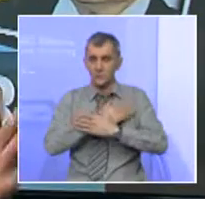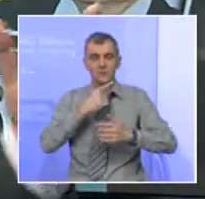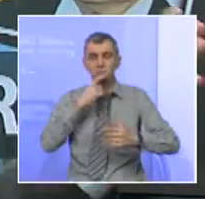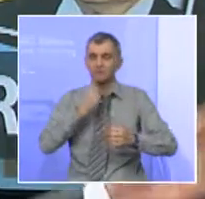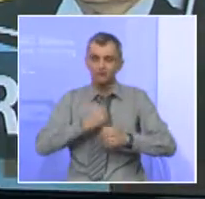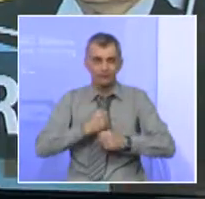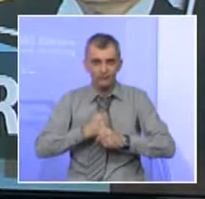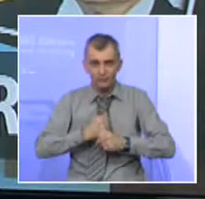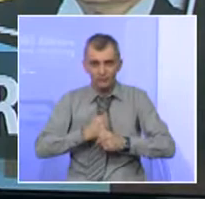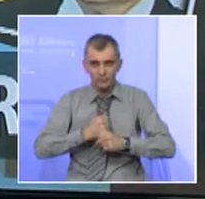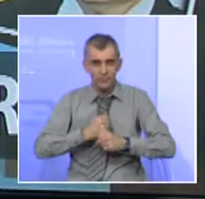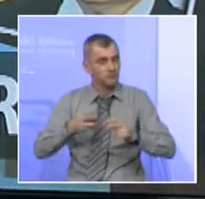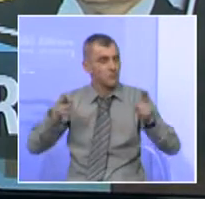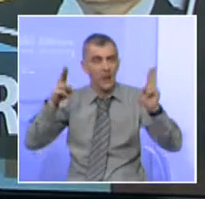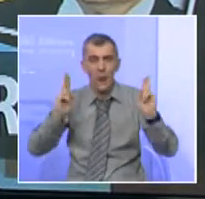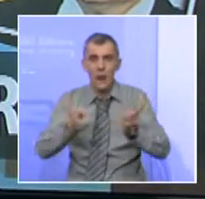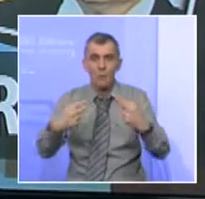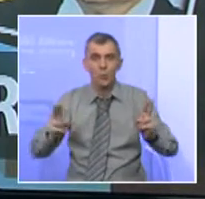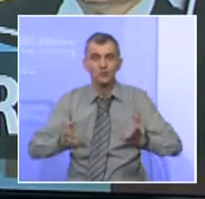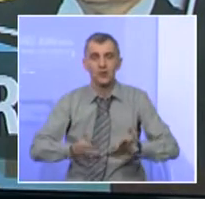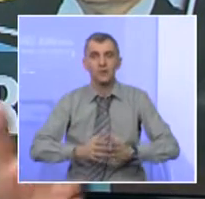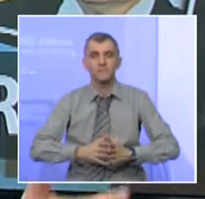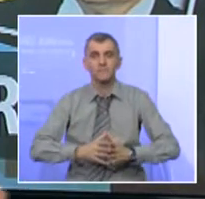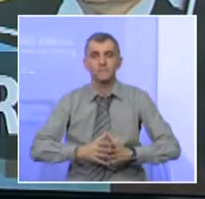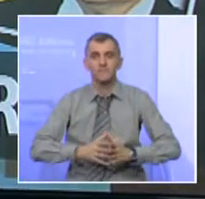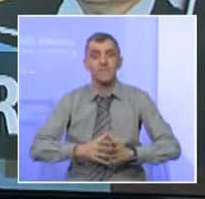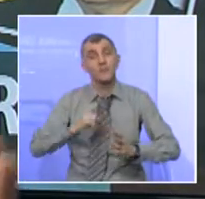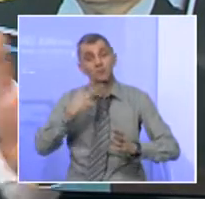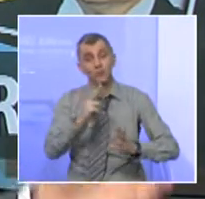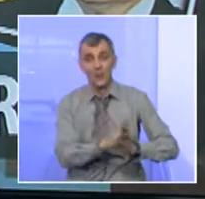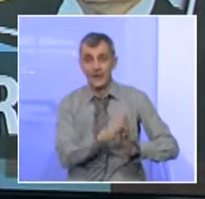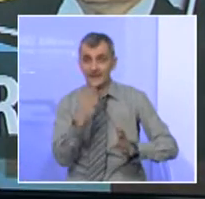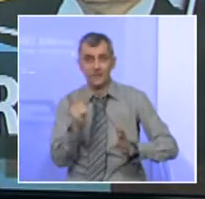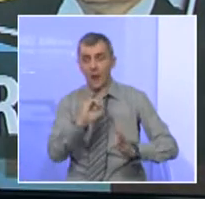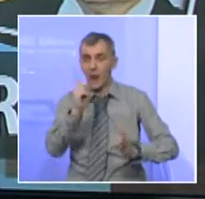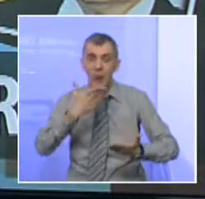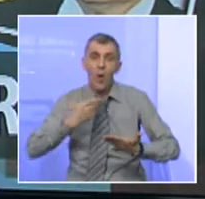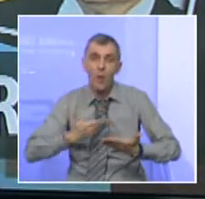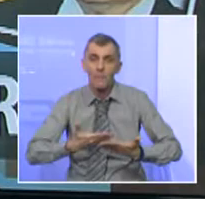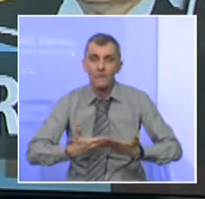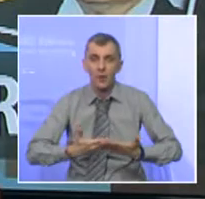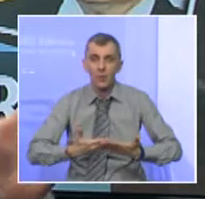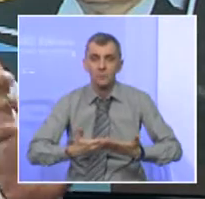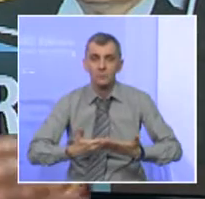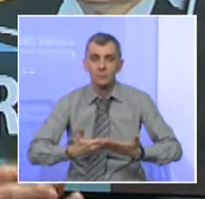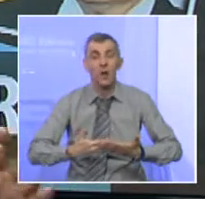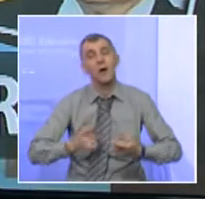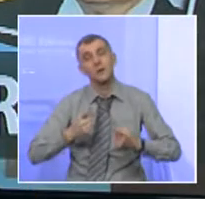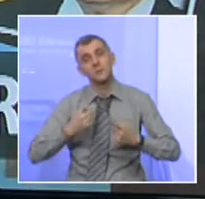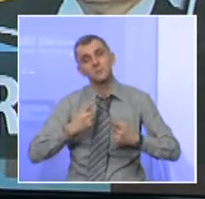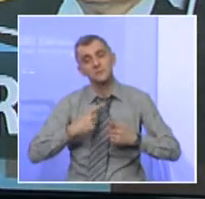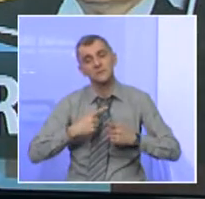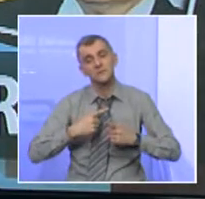čini nemogućim. S druge strane, i neopravdani. Sem